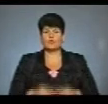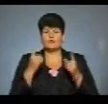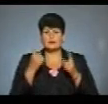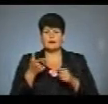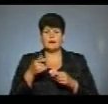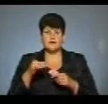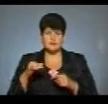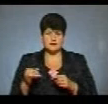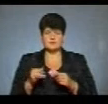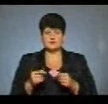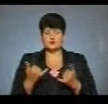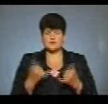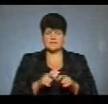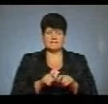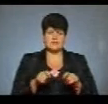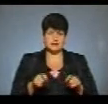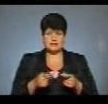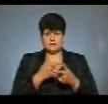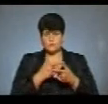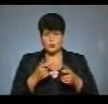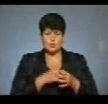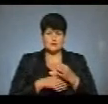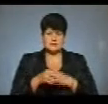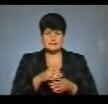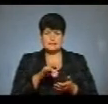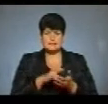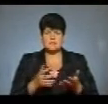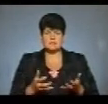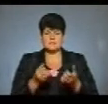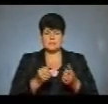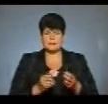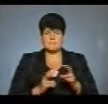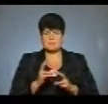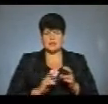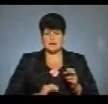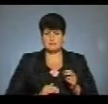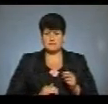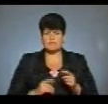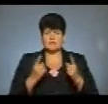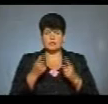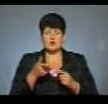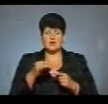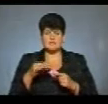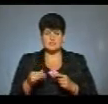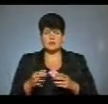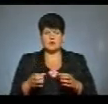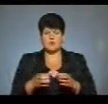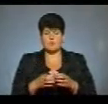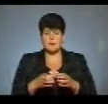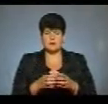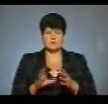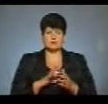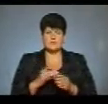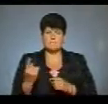Гаях сьогодні відкрили інформаційно-консультаційний центр для підтримки підприємництва. Великогаївська об'єднана громада стала першою